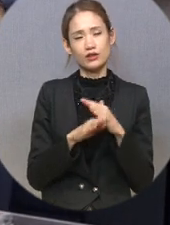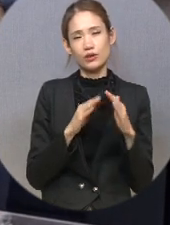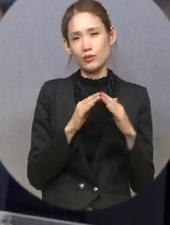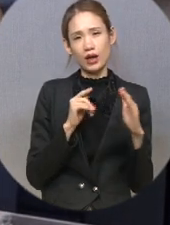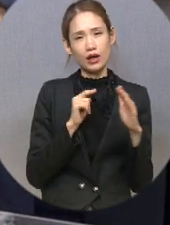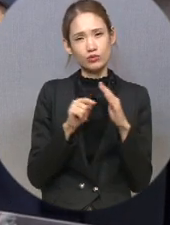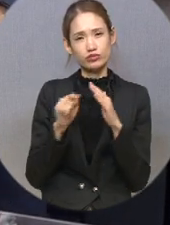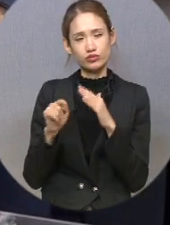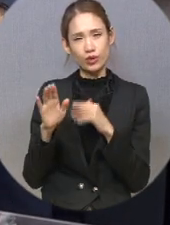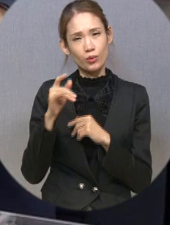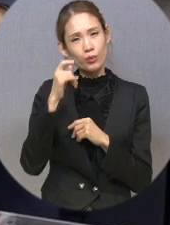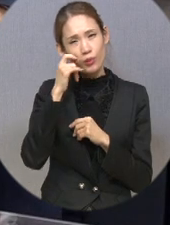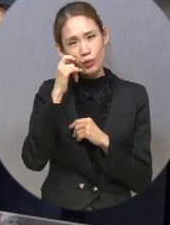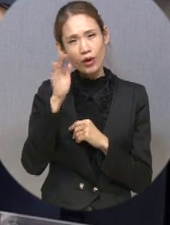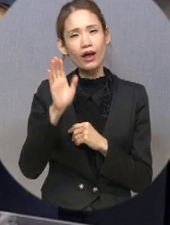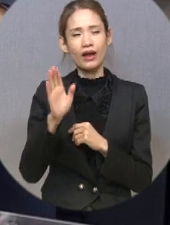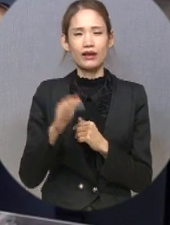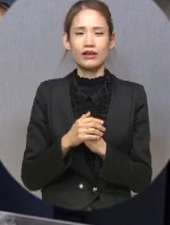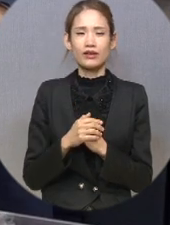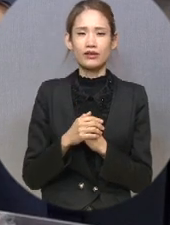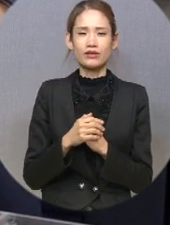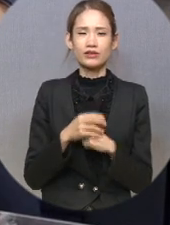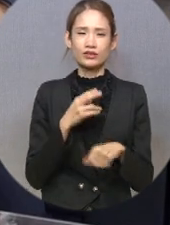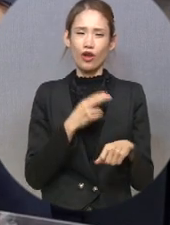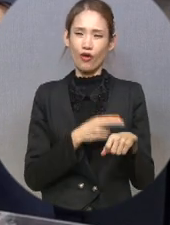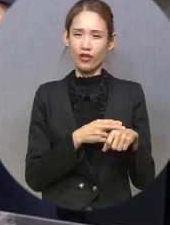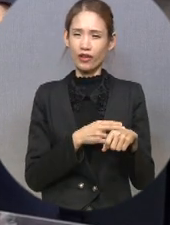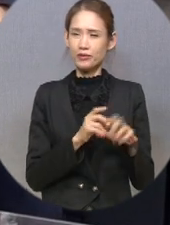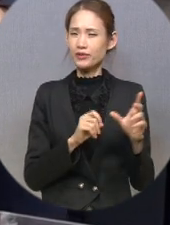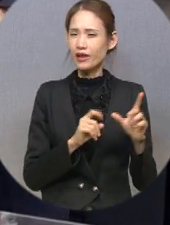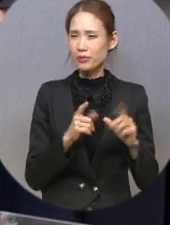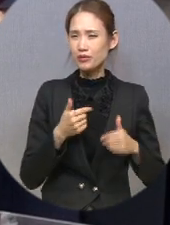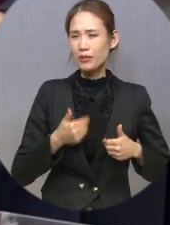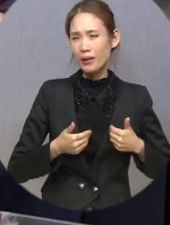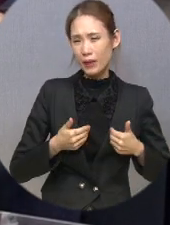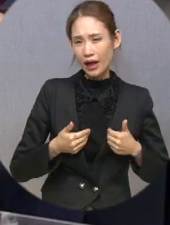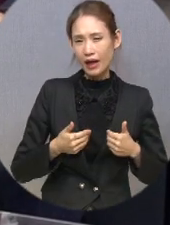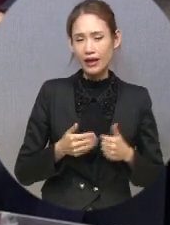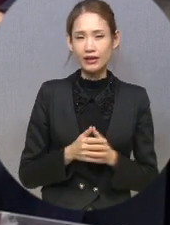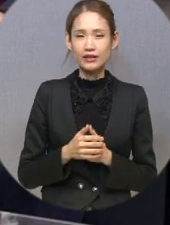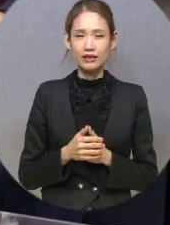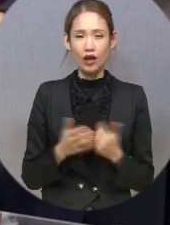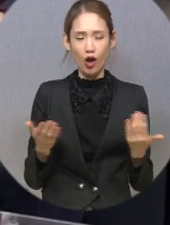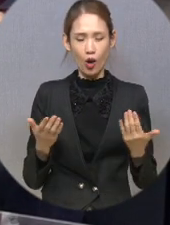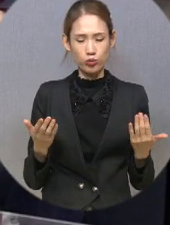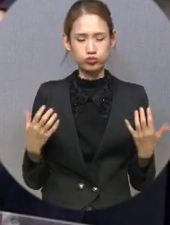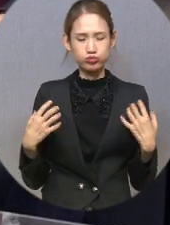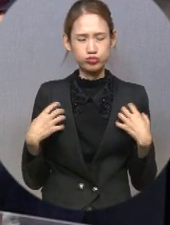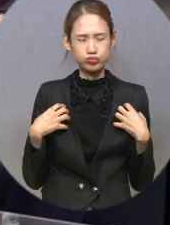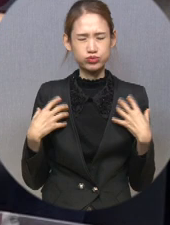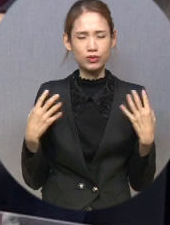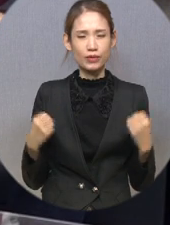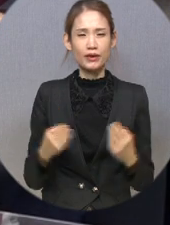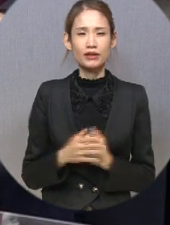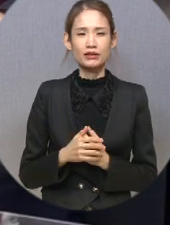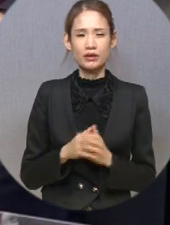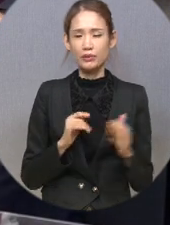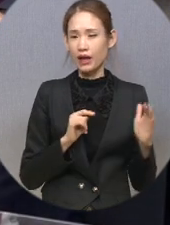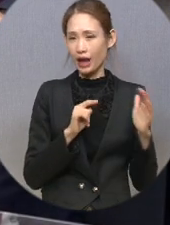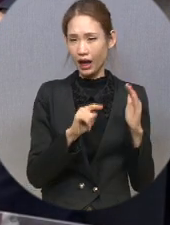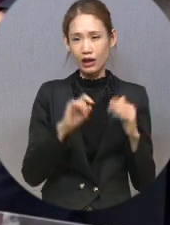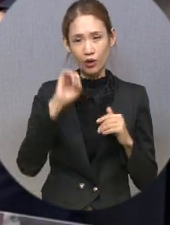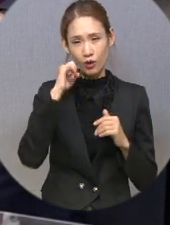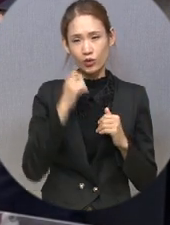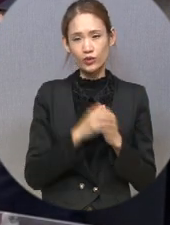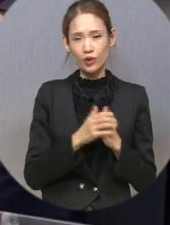못한다는 거라기보다는 요즘에 선생님들이 워낙 바쁘시고 업무에 쫓기시다 보니까 쉽지 않고요. 뭐 방과후 학교 운영